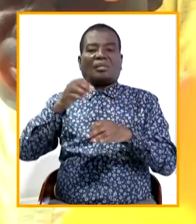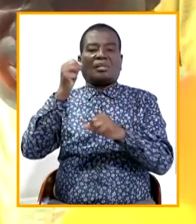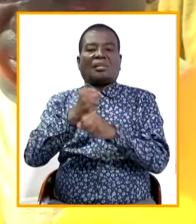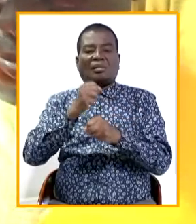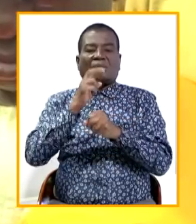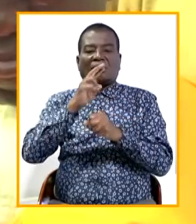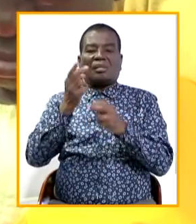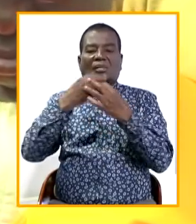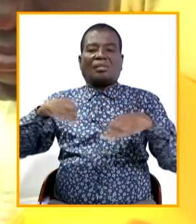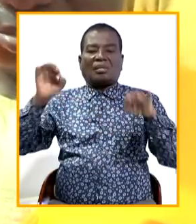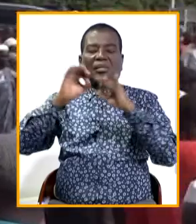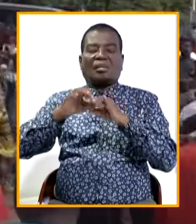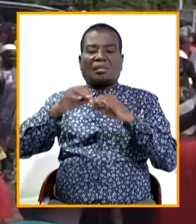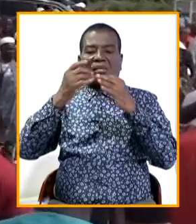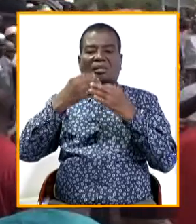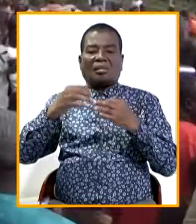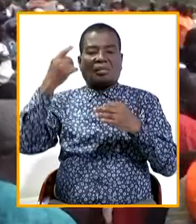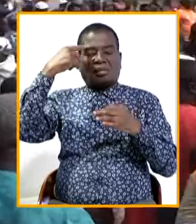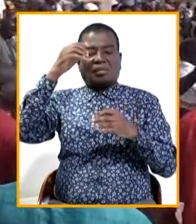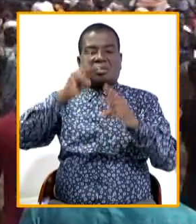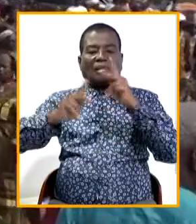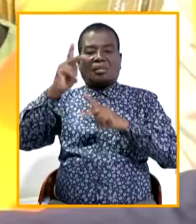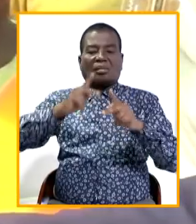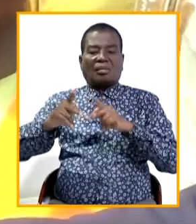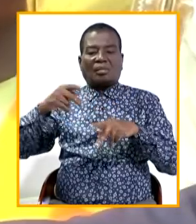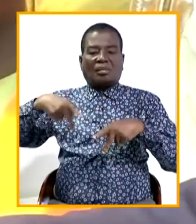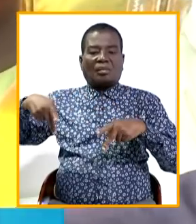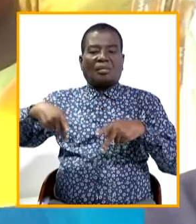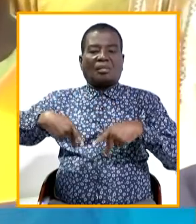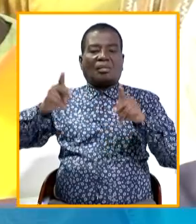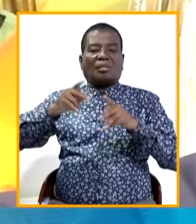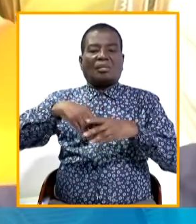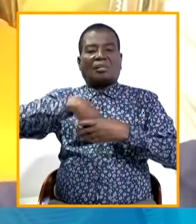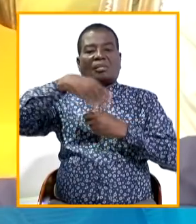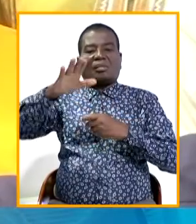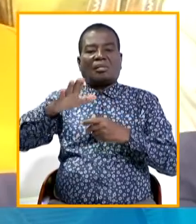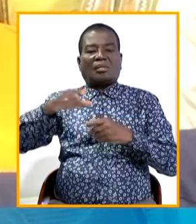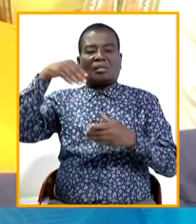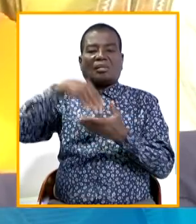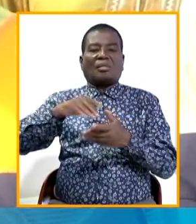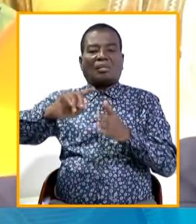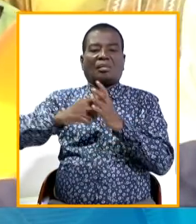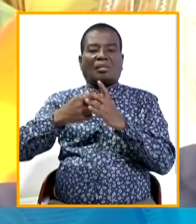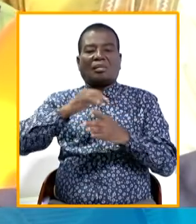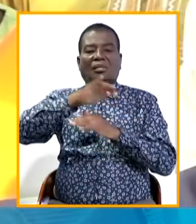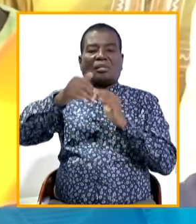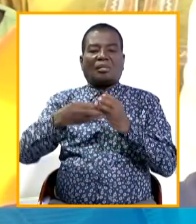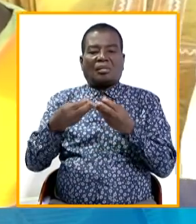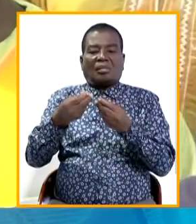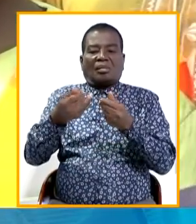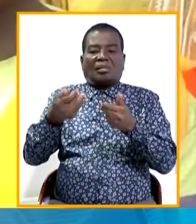d'une importance capitale pour les populations, pour nous permettre de sortir encore une fois toute la